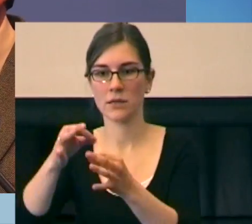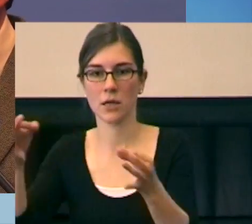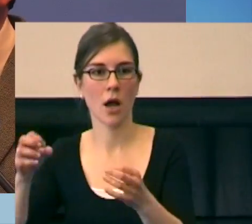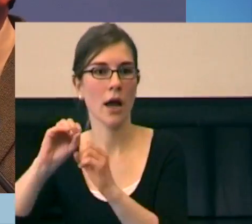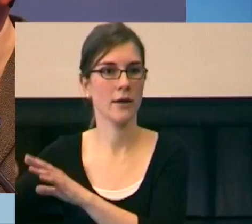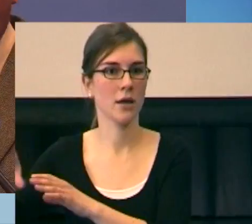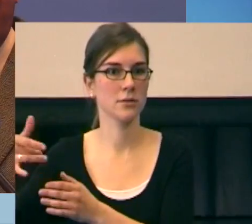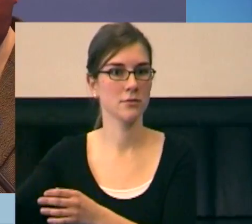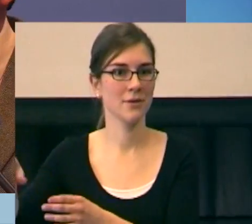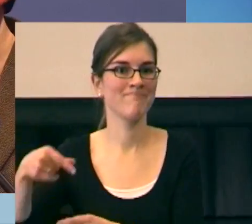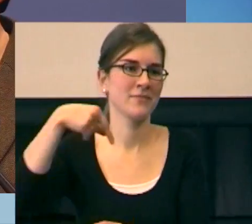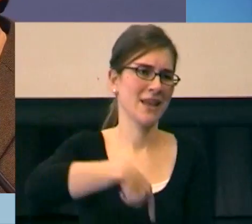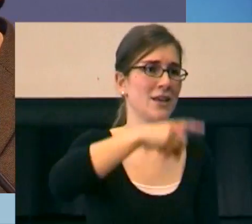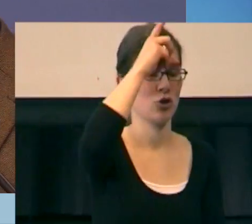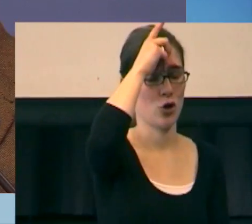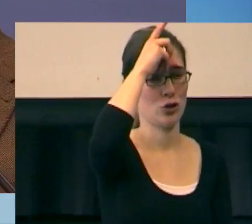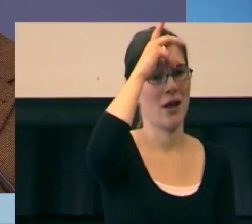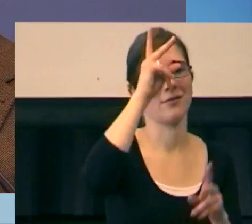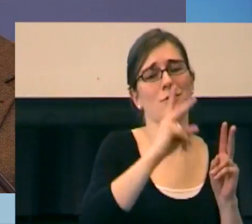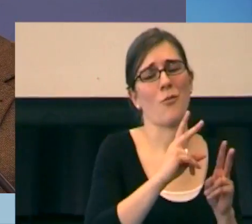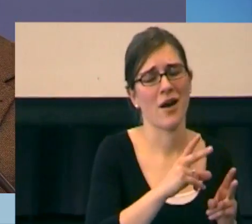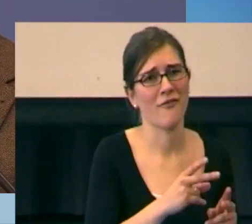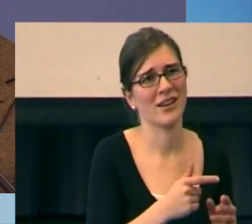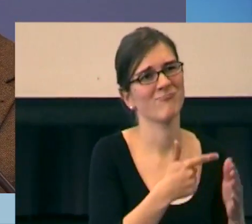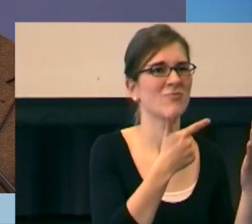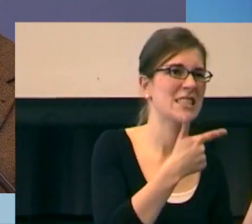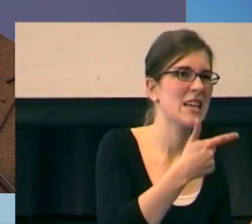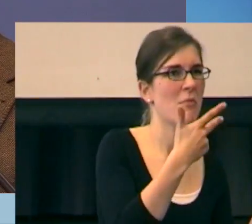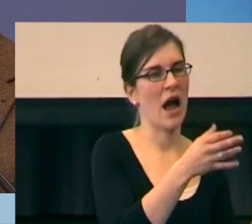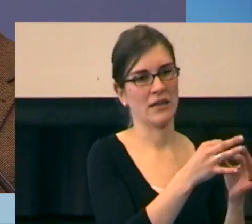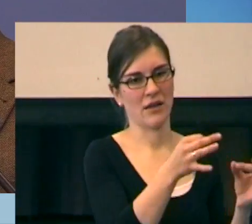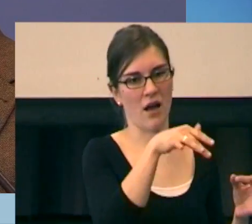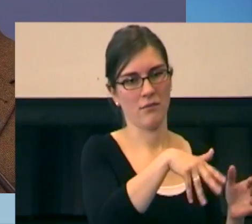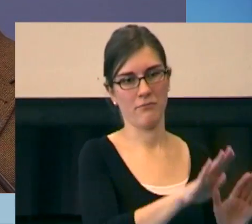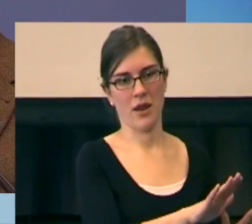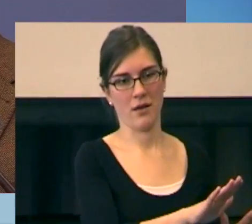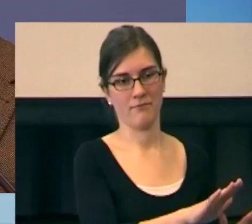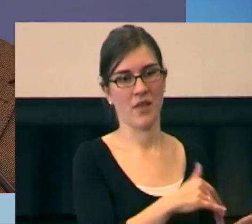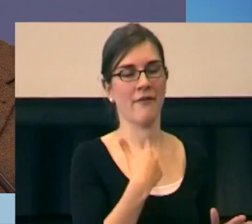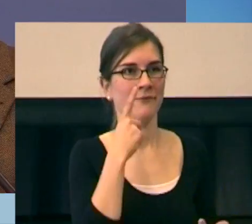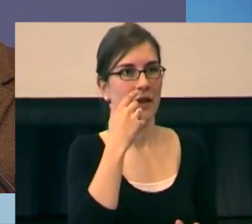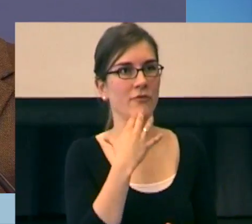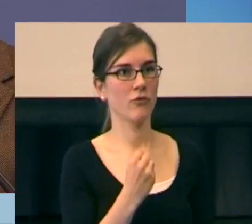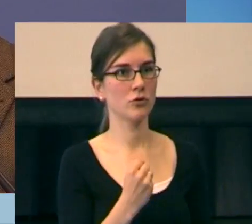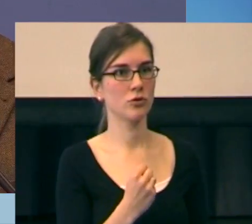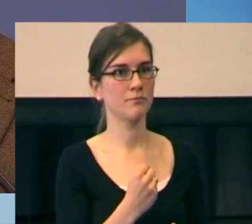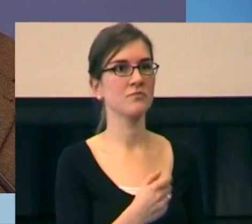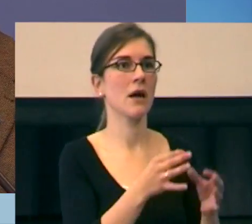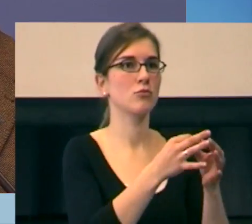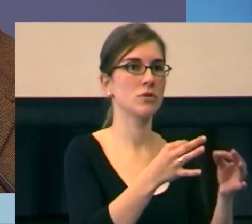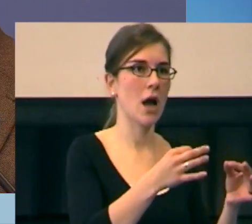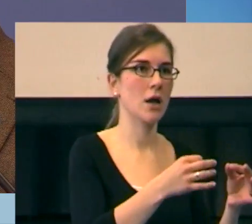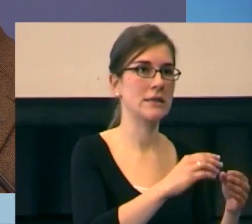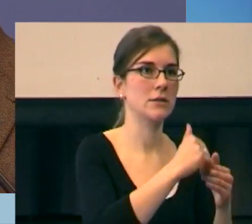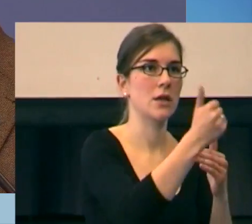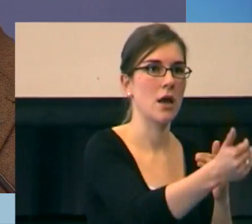in Deutschland liegt der Patient im Schnitt sieben bis acht Tage, also wenn es der Wunsch besteht, am Tag nach der Operation nach Hause zu